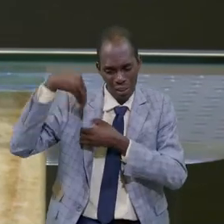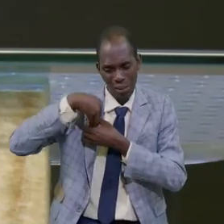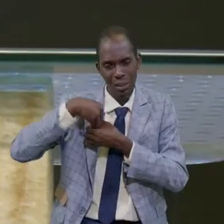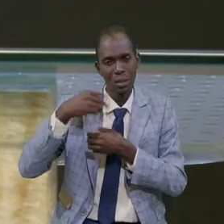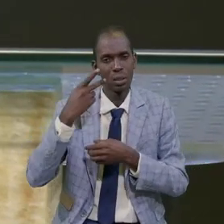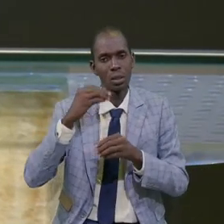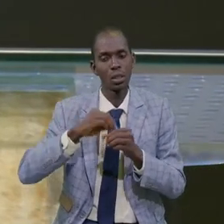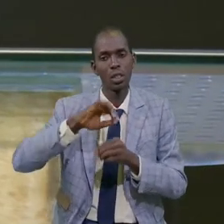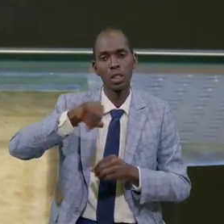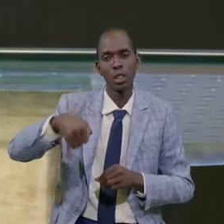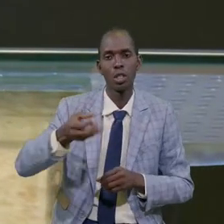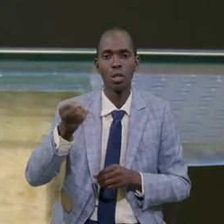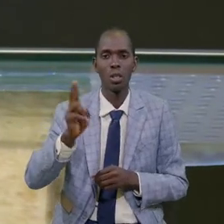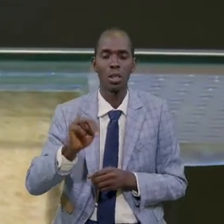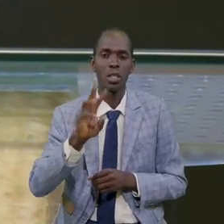Jean 6.